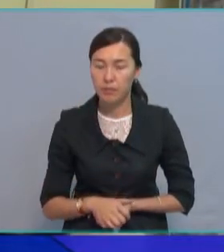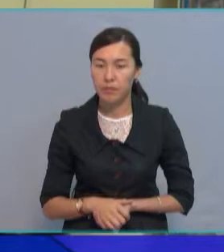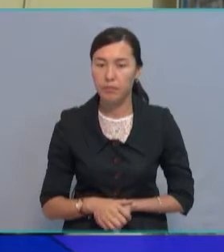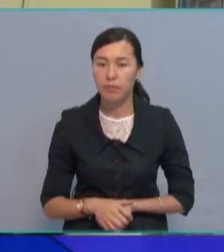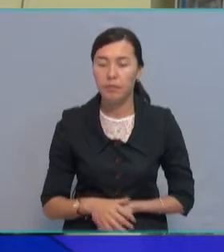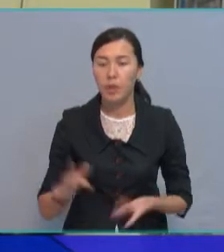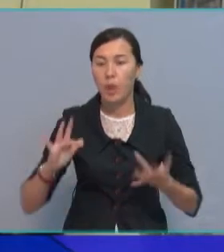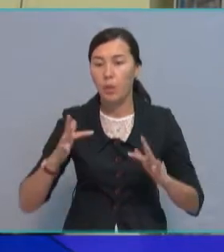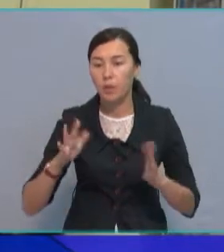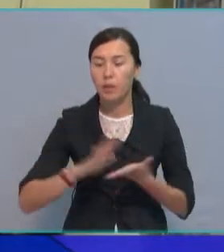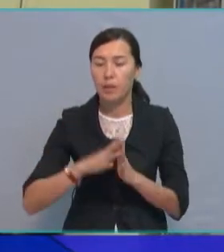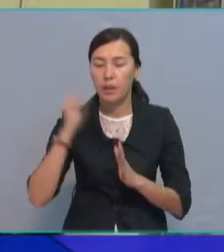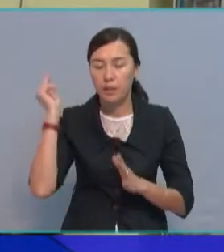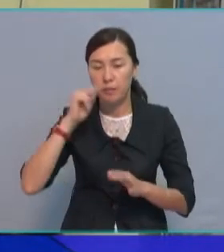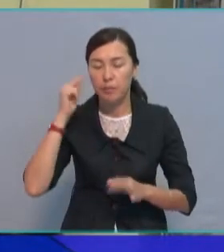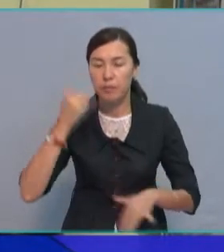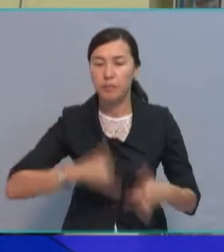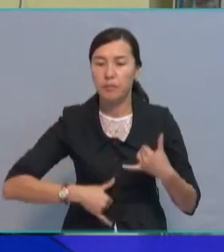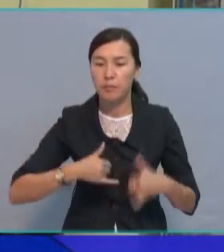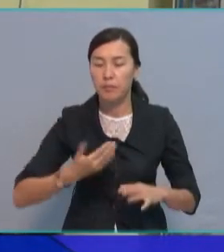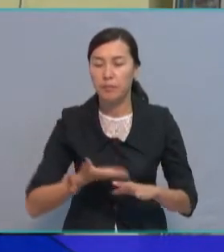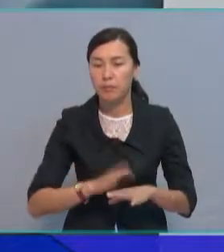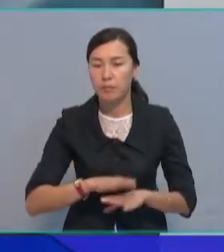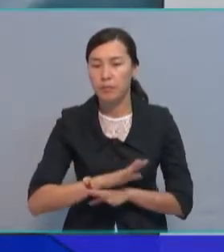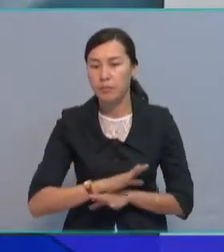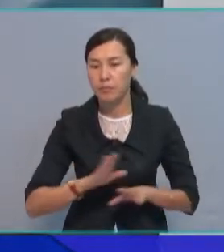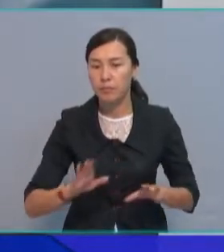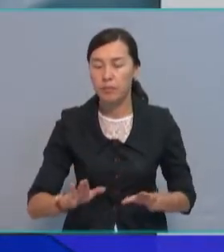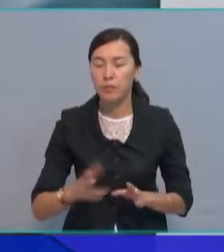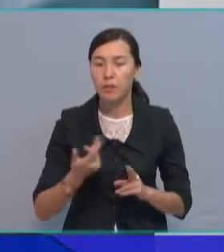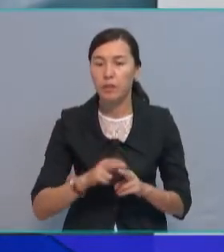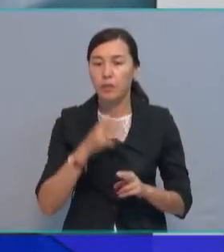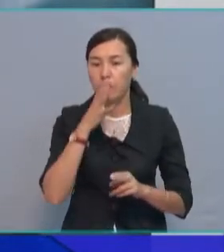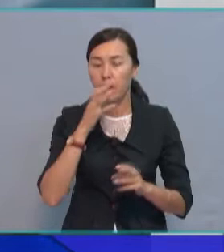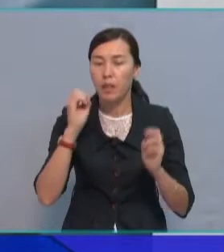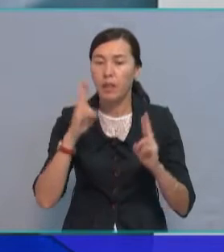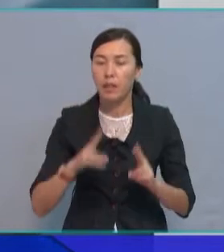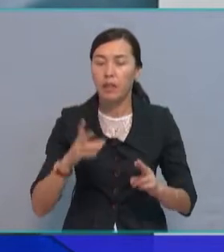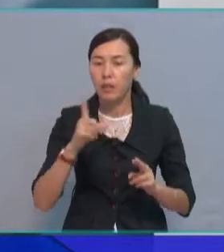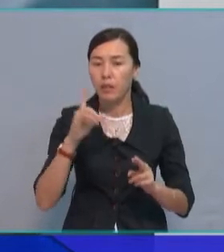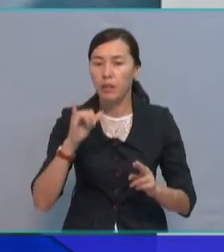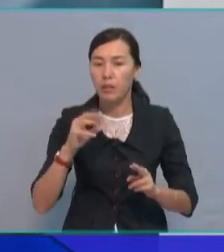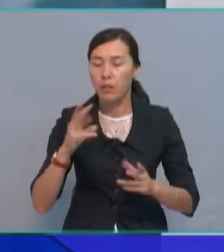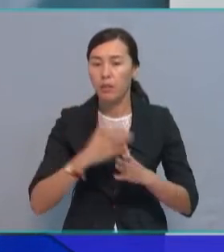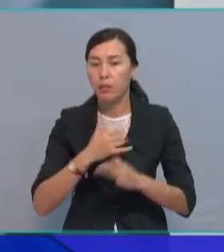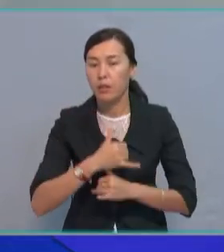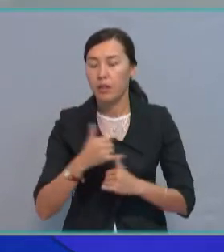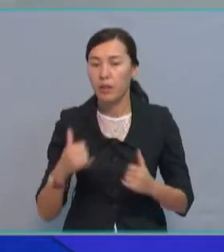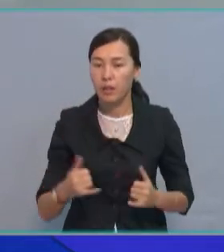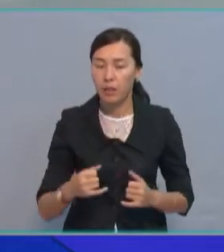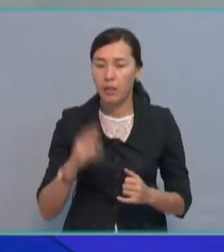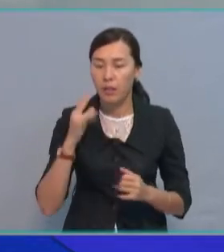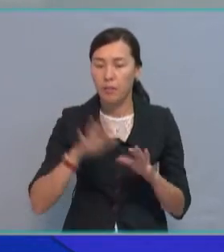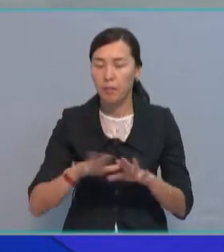болды. Онлайн форматта сабақ өту мұғалімдерге қиындық тудырмайтын көрінеді. Бұл ретте арнайы Zoom форматы көмекке келмек.